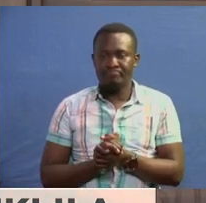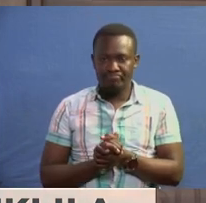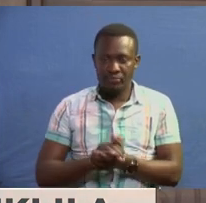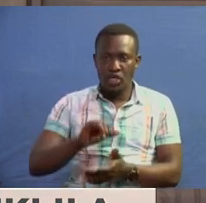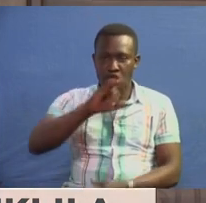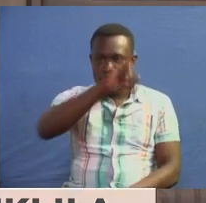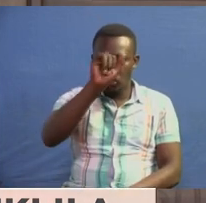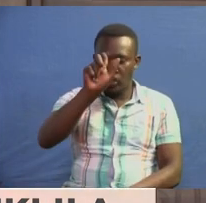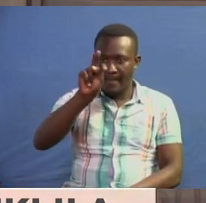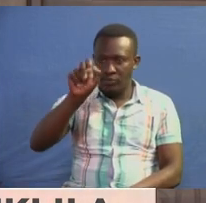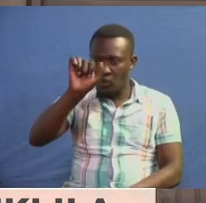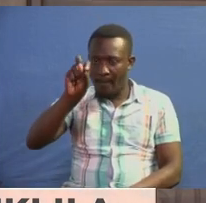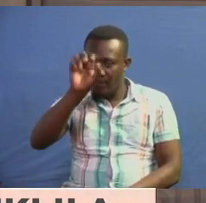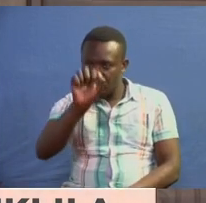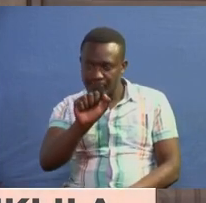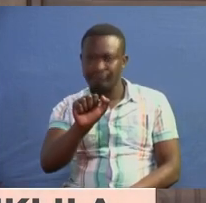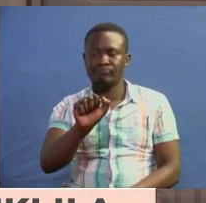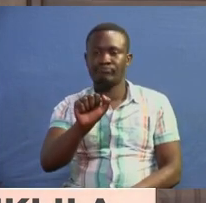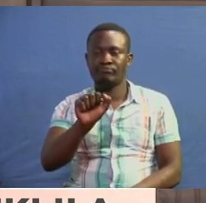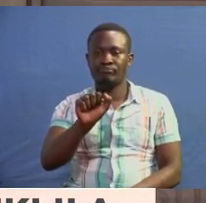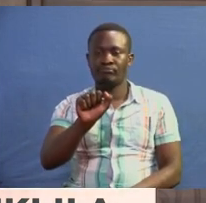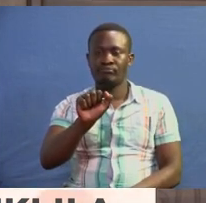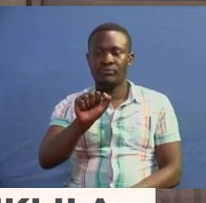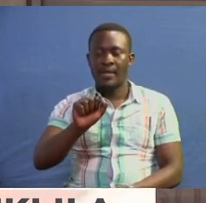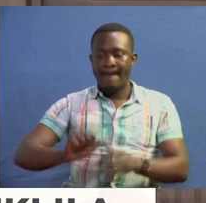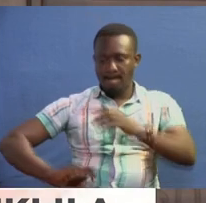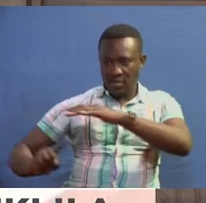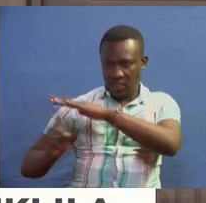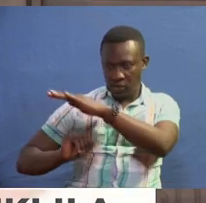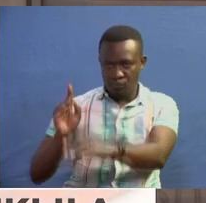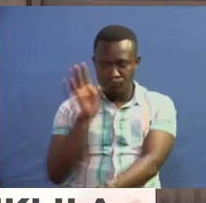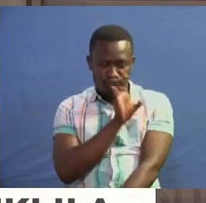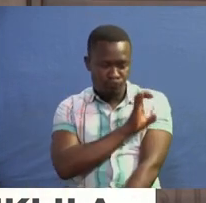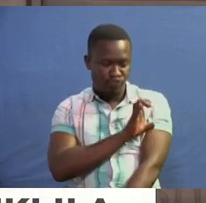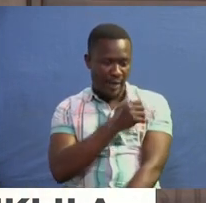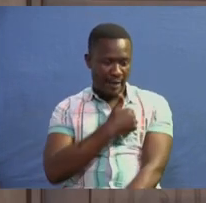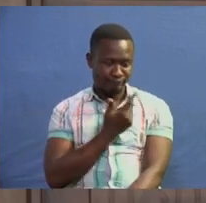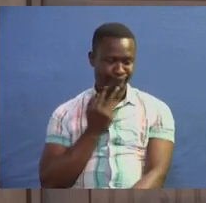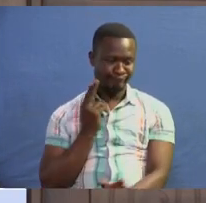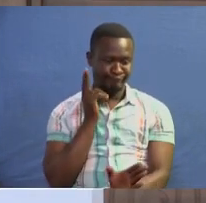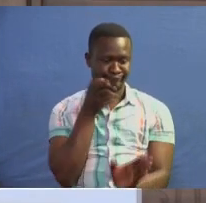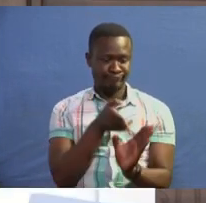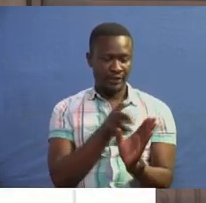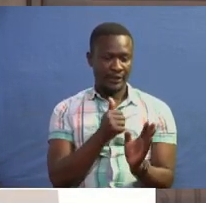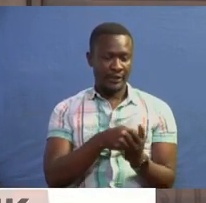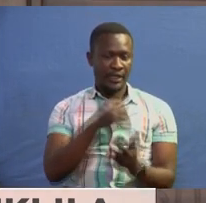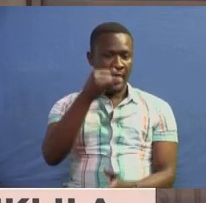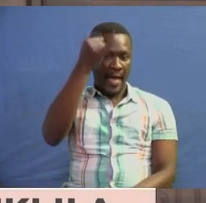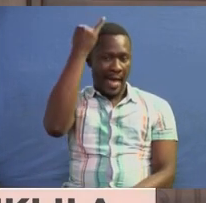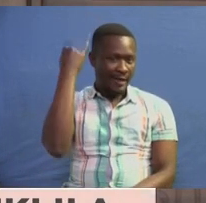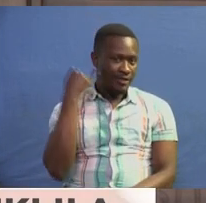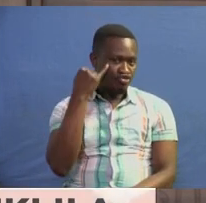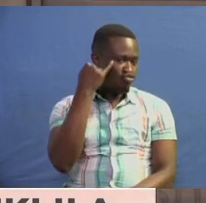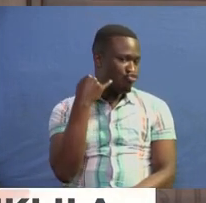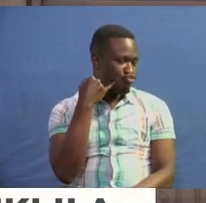James Opiyo Wandayi, Ministry of Energy and Petroleum, Hassan Ali